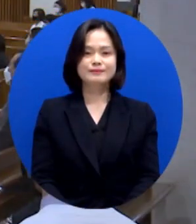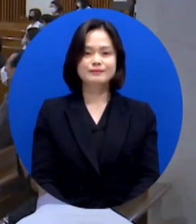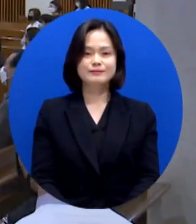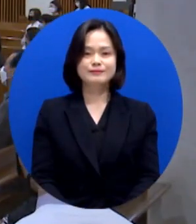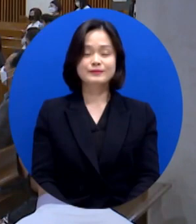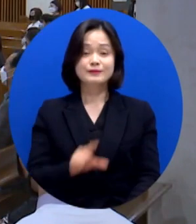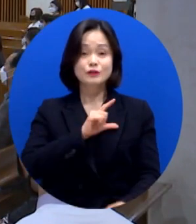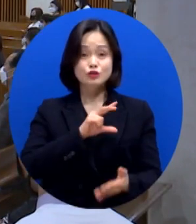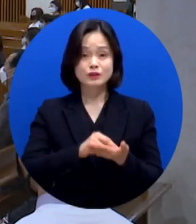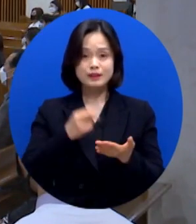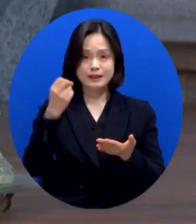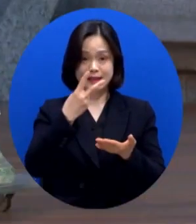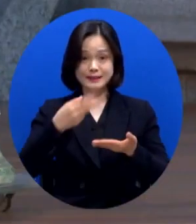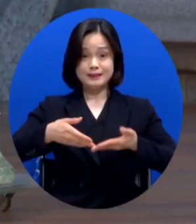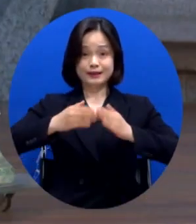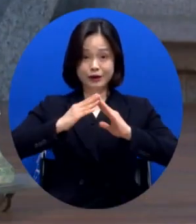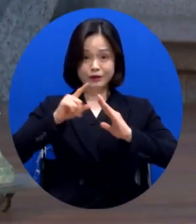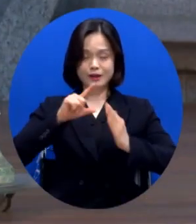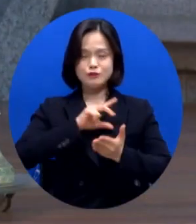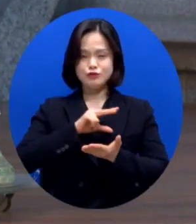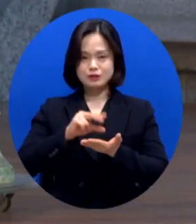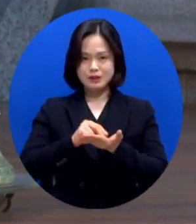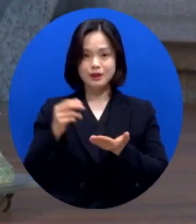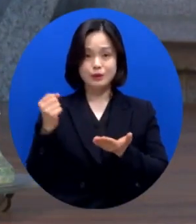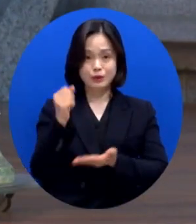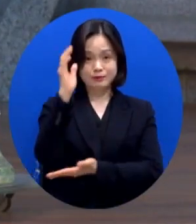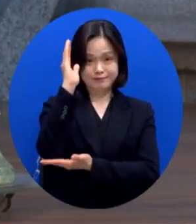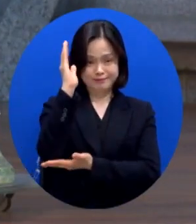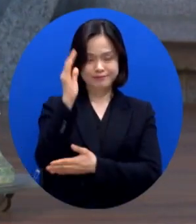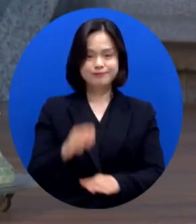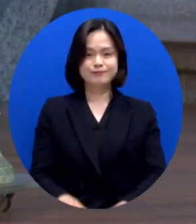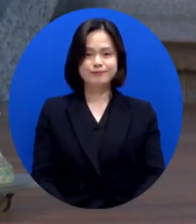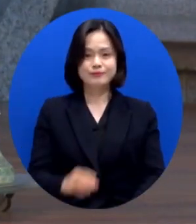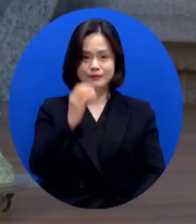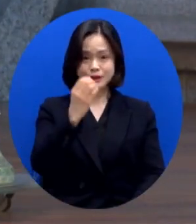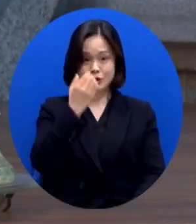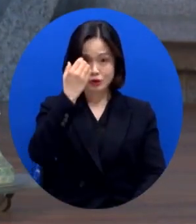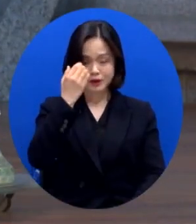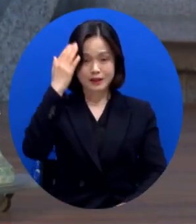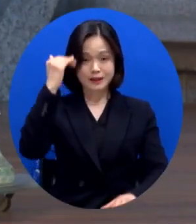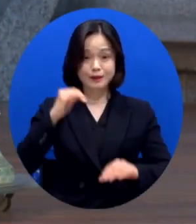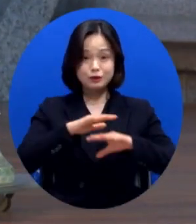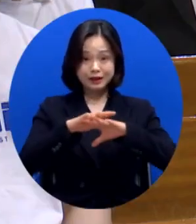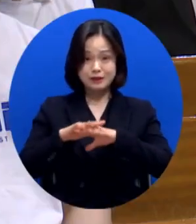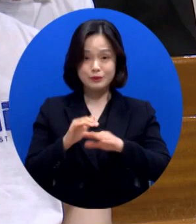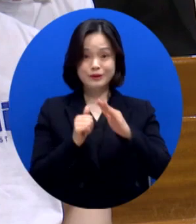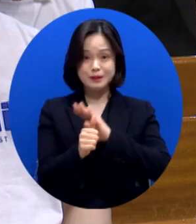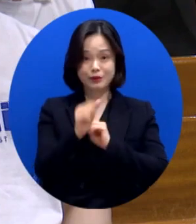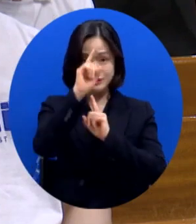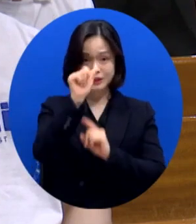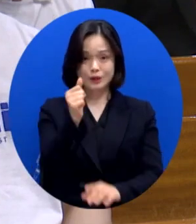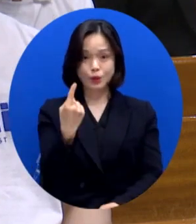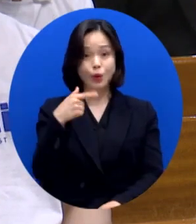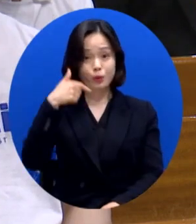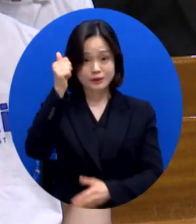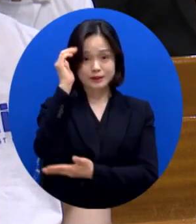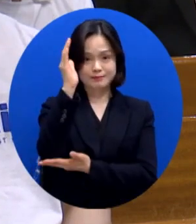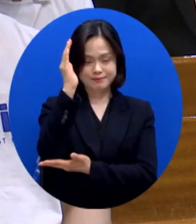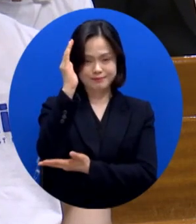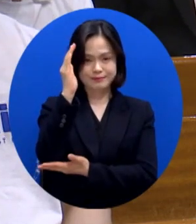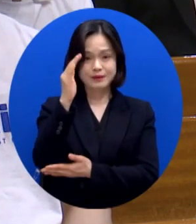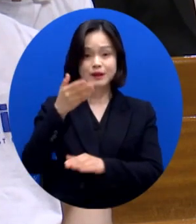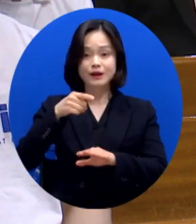리빌드라는 주제로 진행한 이번 말씀잔치에서 거룩한 대한민국 네트워크 대표 이호 목사는 선조들의 신앙과